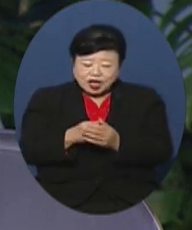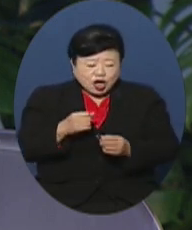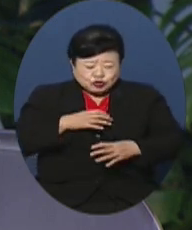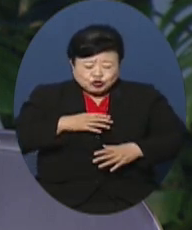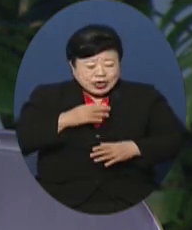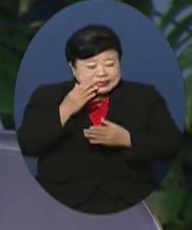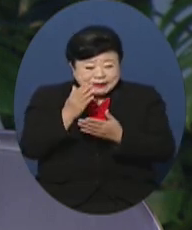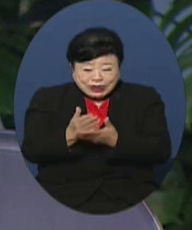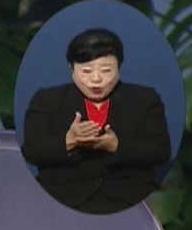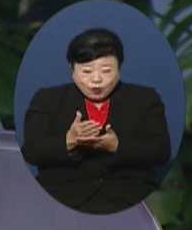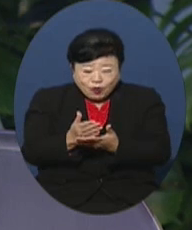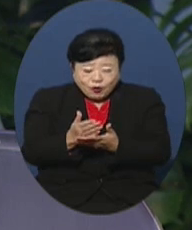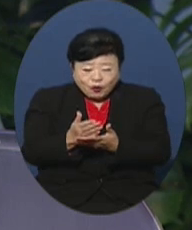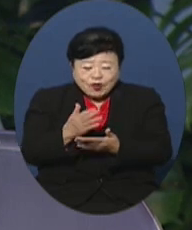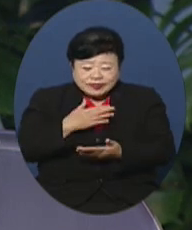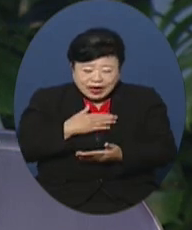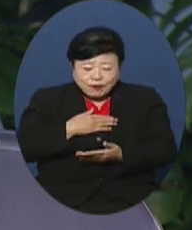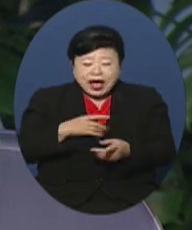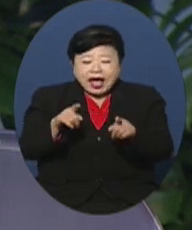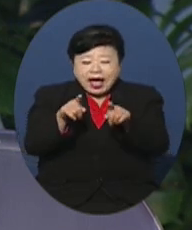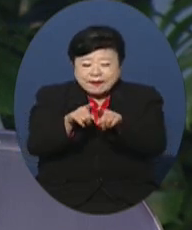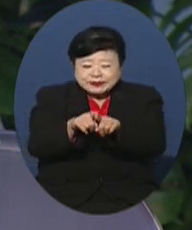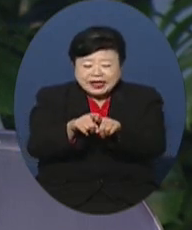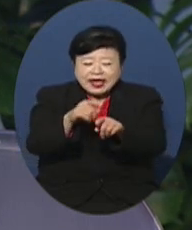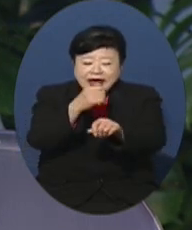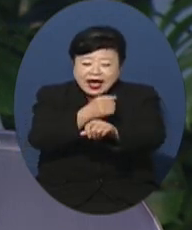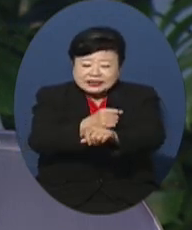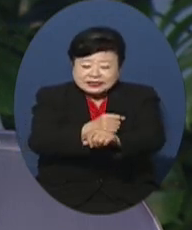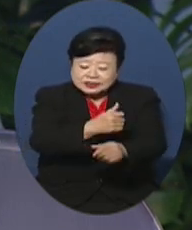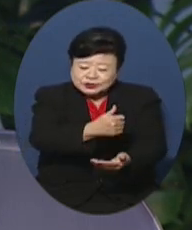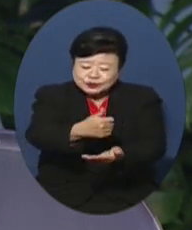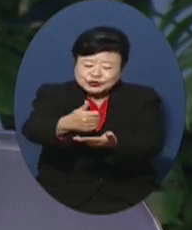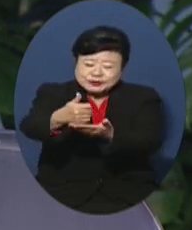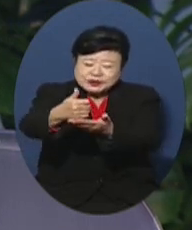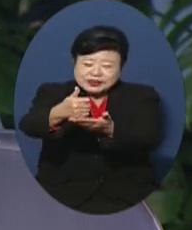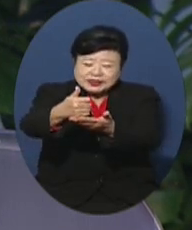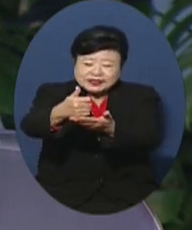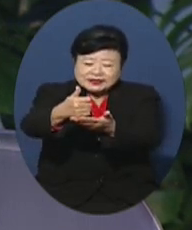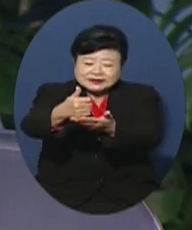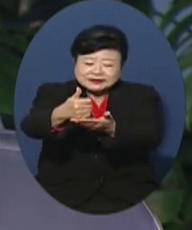두려워하지 말고 나와 함께 하시는 주님을